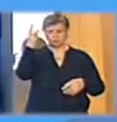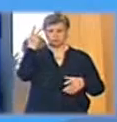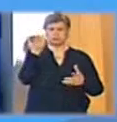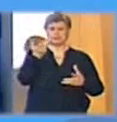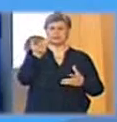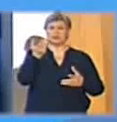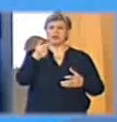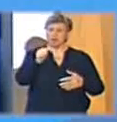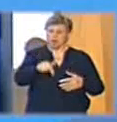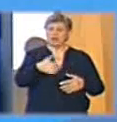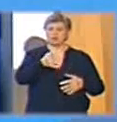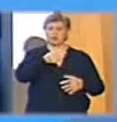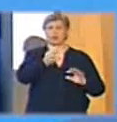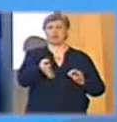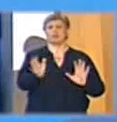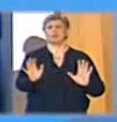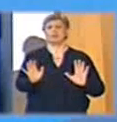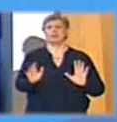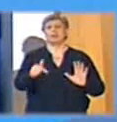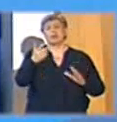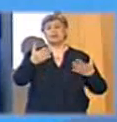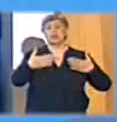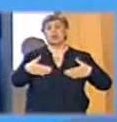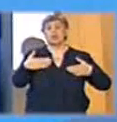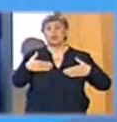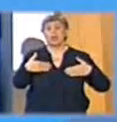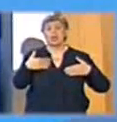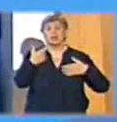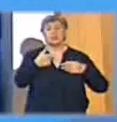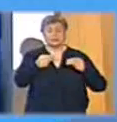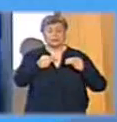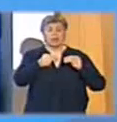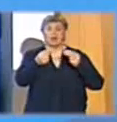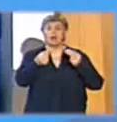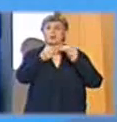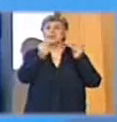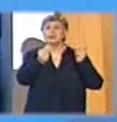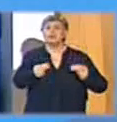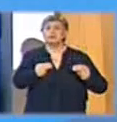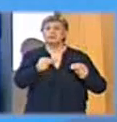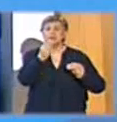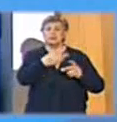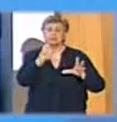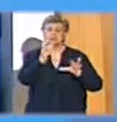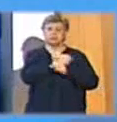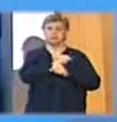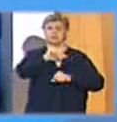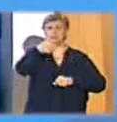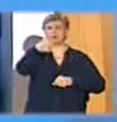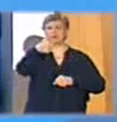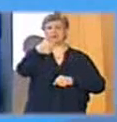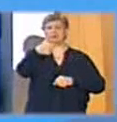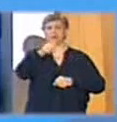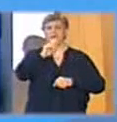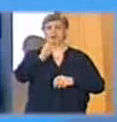όλες οι απόψεις, προκειμένου το αποτέλεσμα να είναι το βέλτιστο. Δεν είναι ο στόχος να υποθεί μία πρόταση πάνω σε